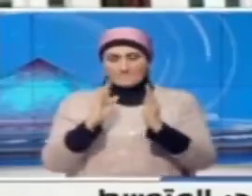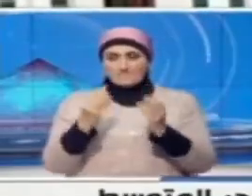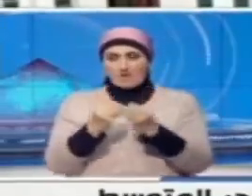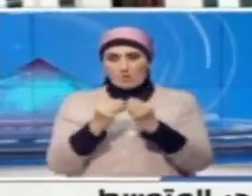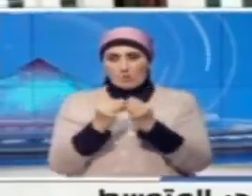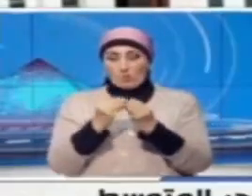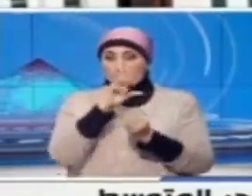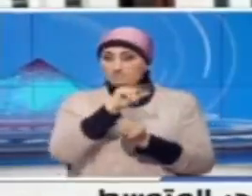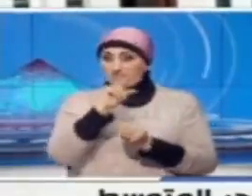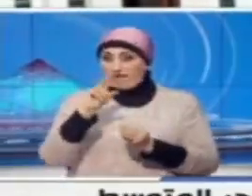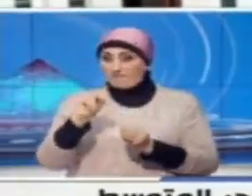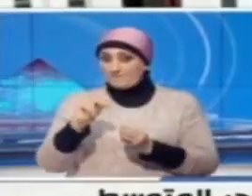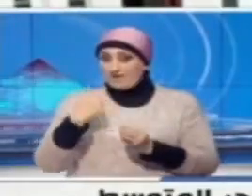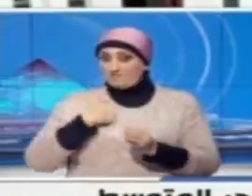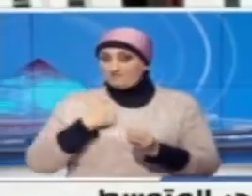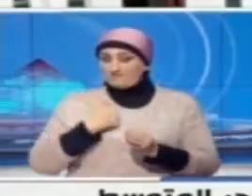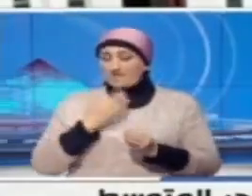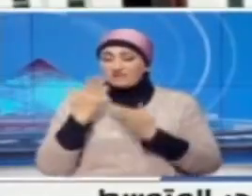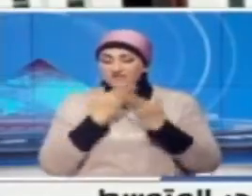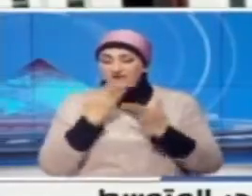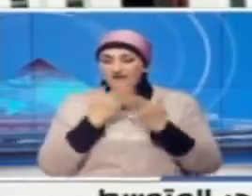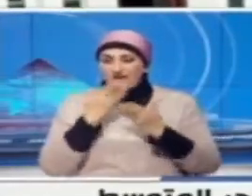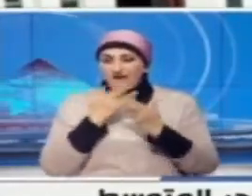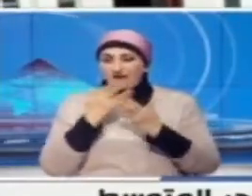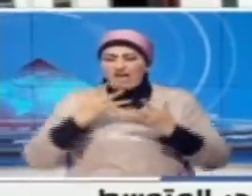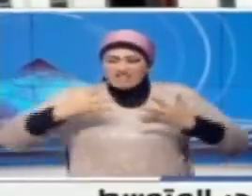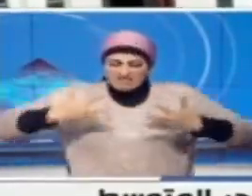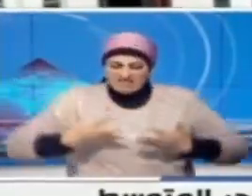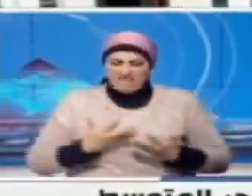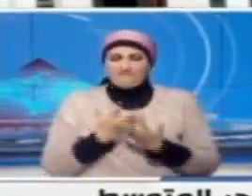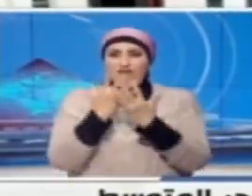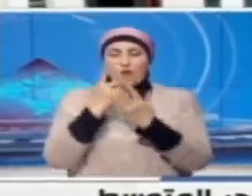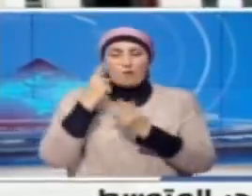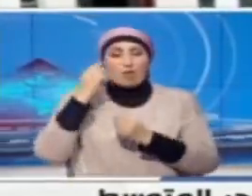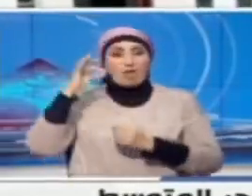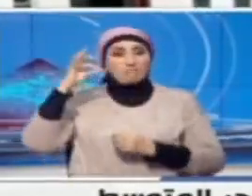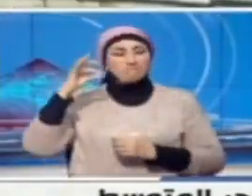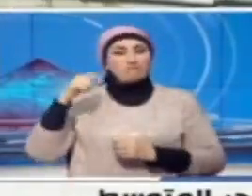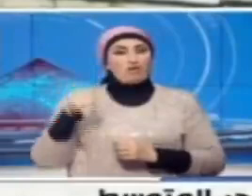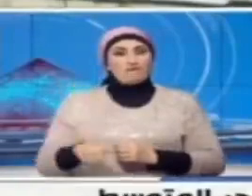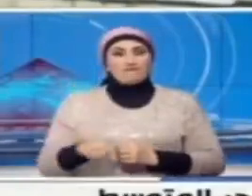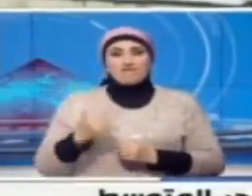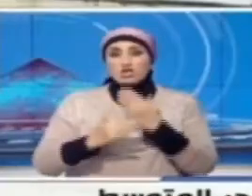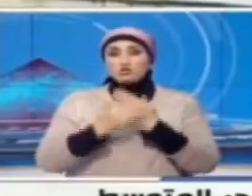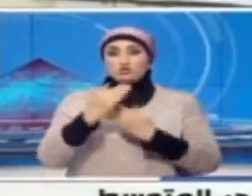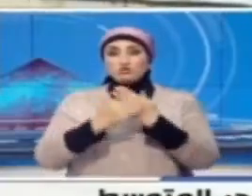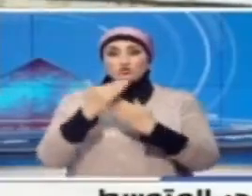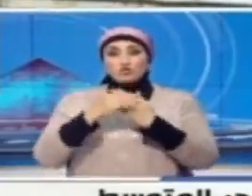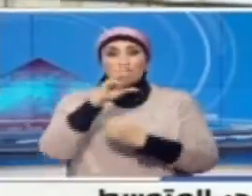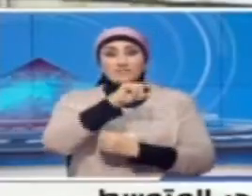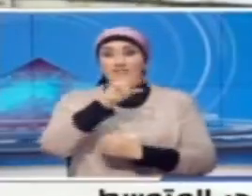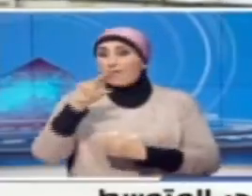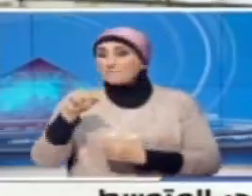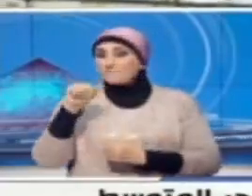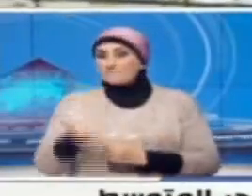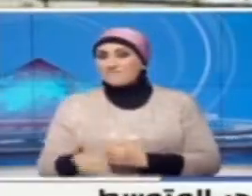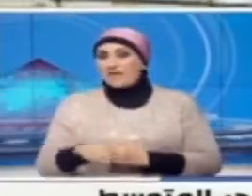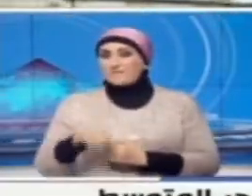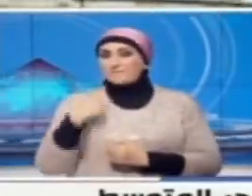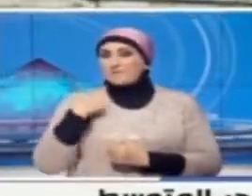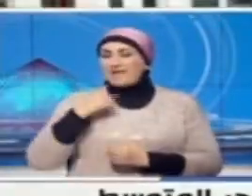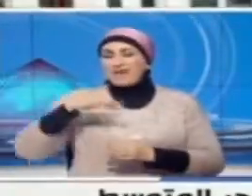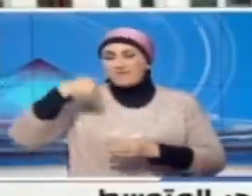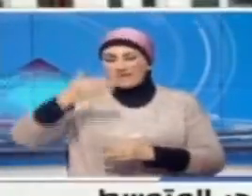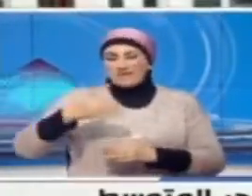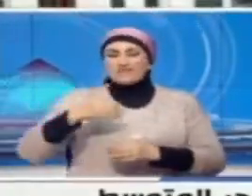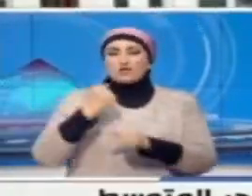تطبيق أنظمة الدراسة التفاعلية والأنظمة الذكية ببرامج حديثة تتواكب مع سوق العمل